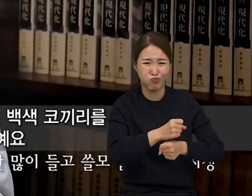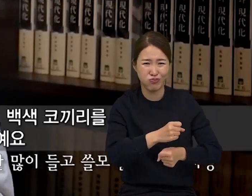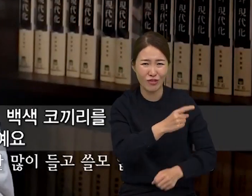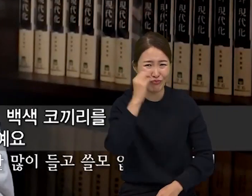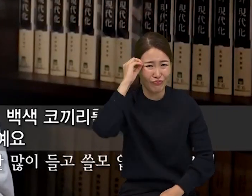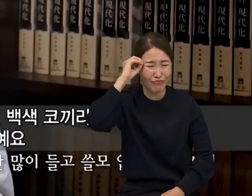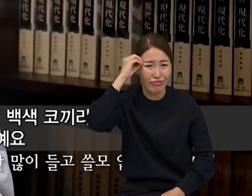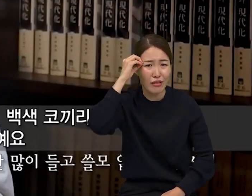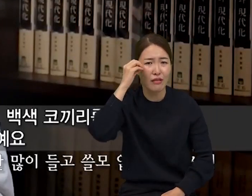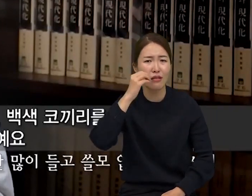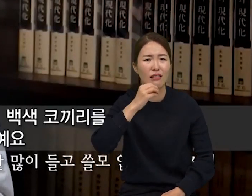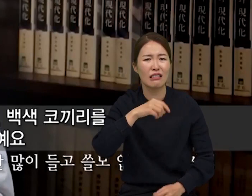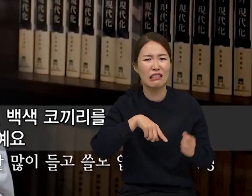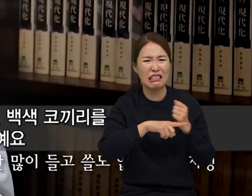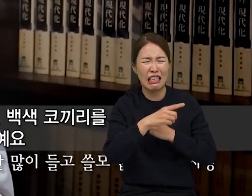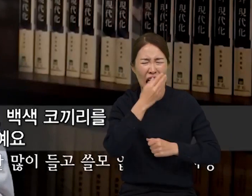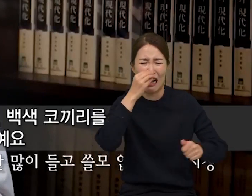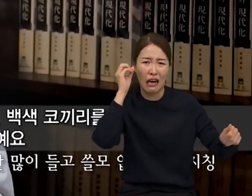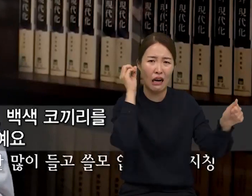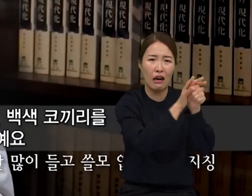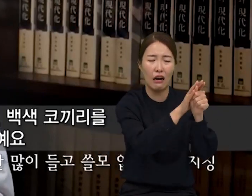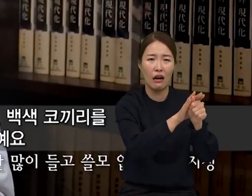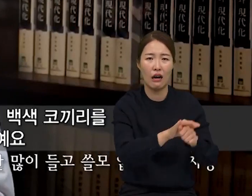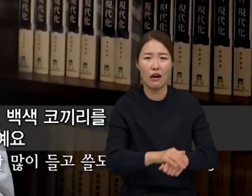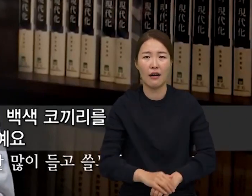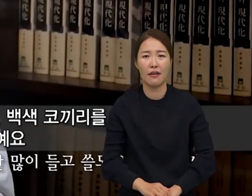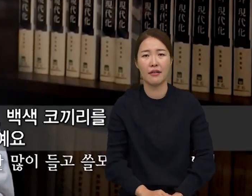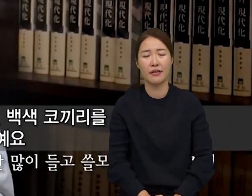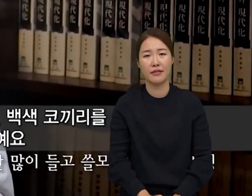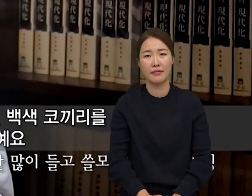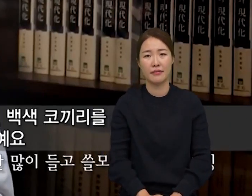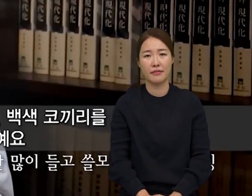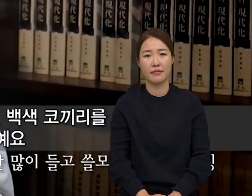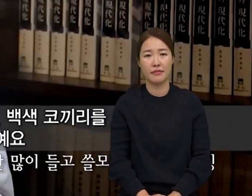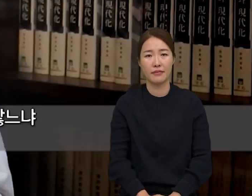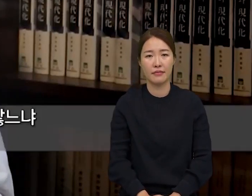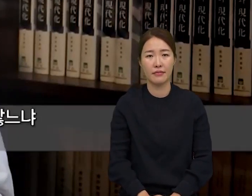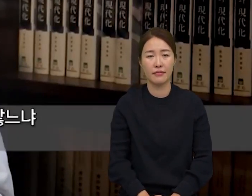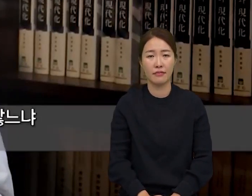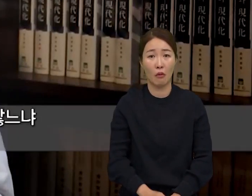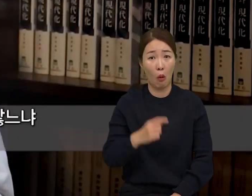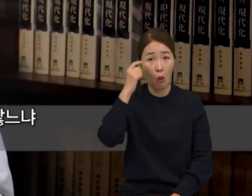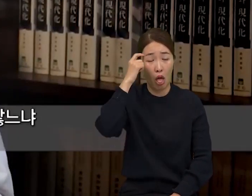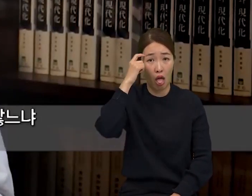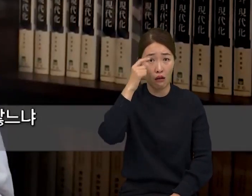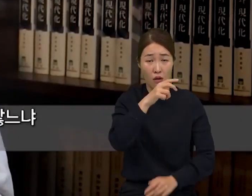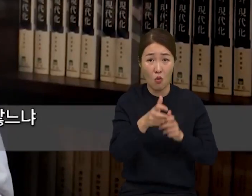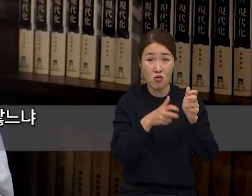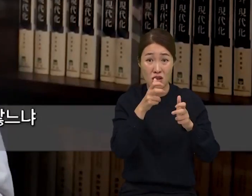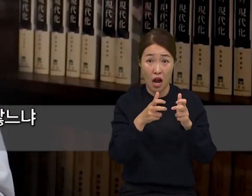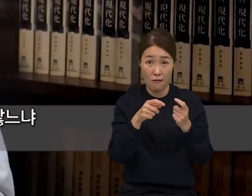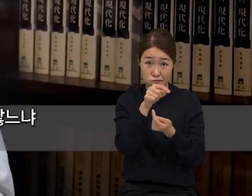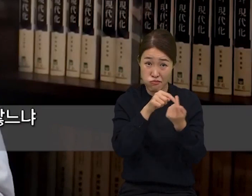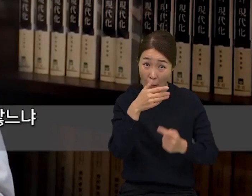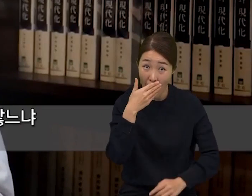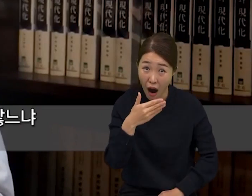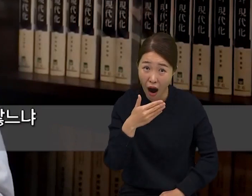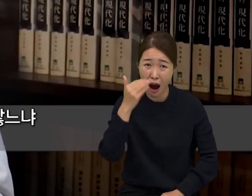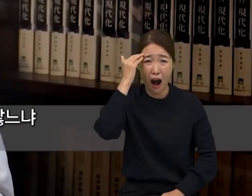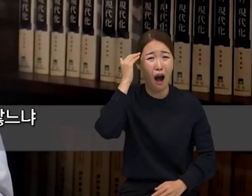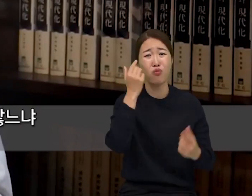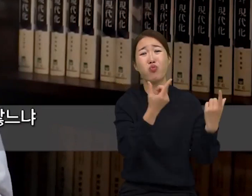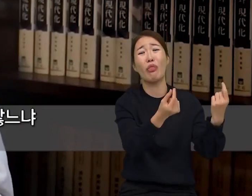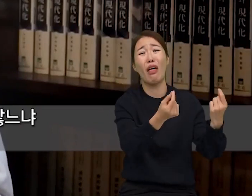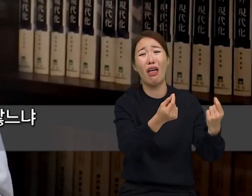말하면 화이트 엘레판트, 흰 그 백색 코끼리를 갖다 주는 것이다 그런 이야기예요. 왜냐하면 공작물이 제재 안 되지 않느냐. 한국도